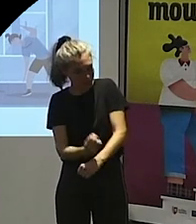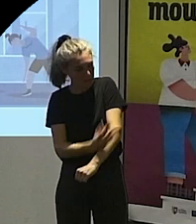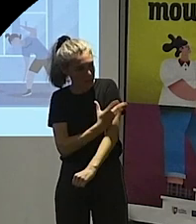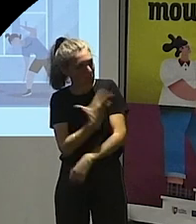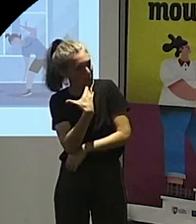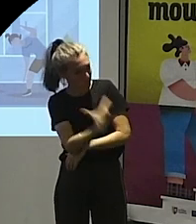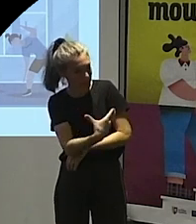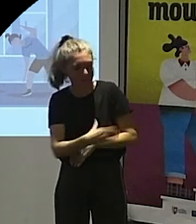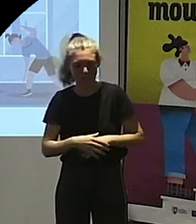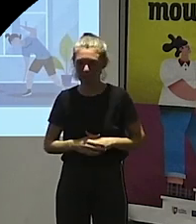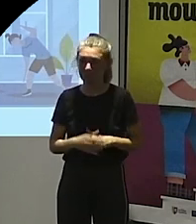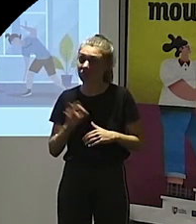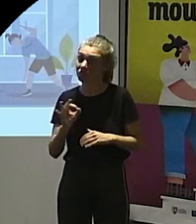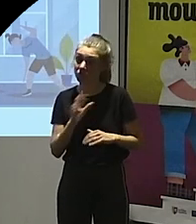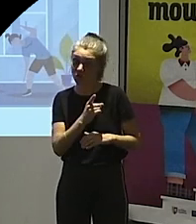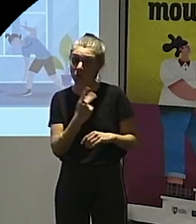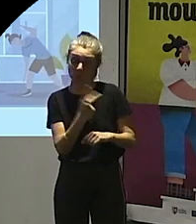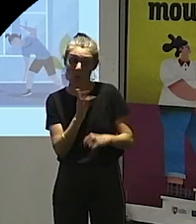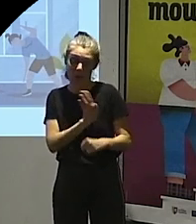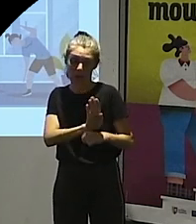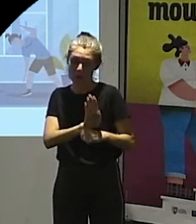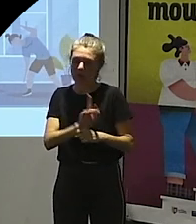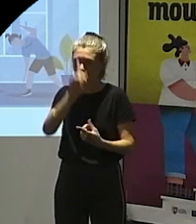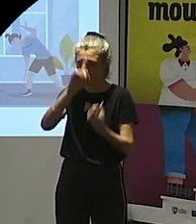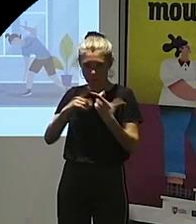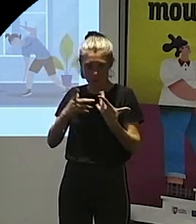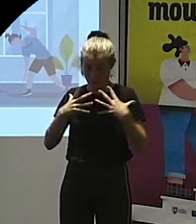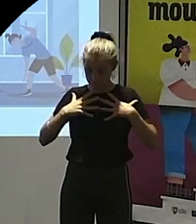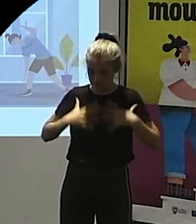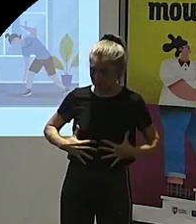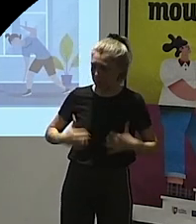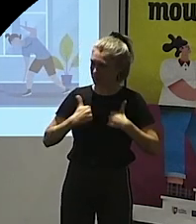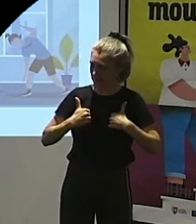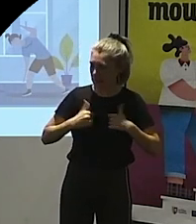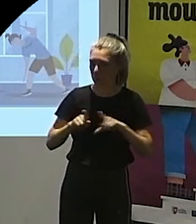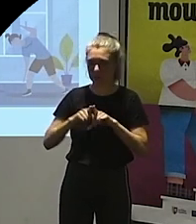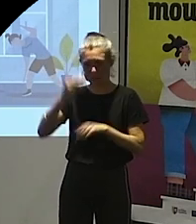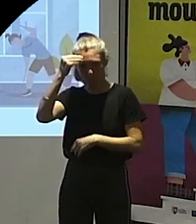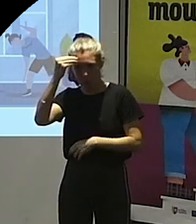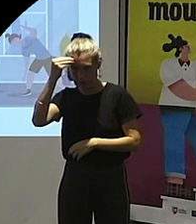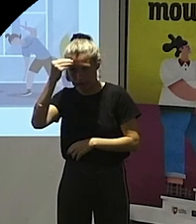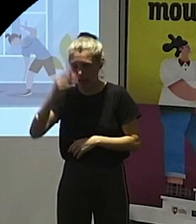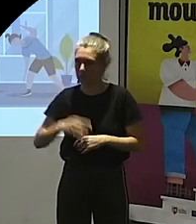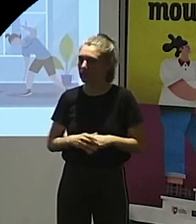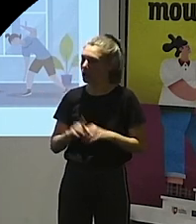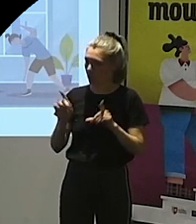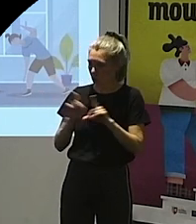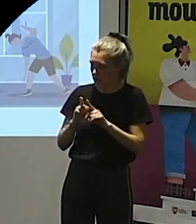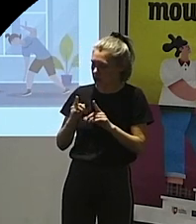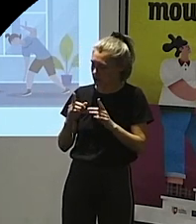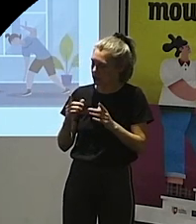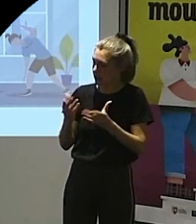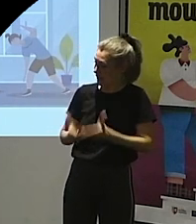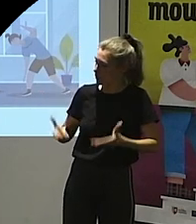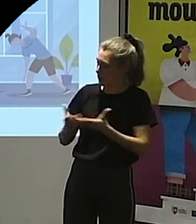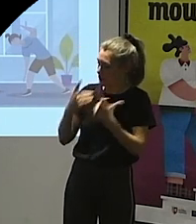coup les différents aspects dont on a parlé tout à l'heure, le physique, l'aspect mental et aussi l'utilité sociale un petit